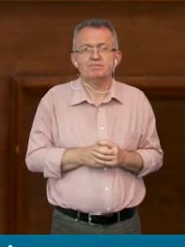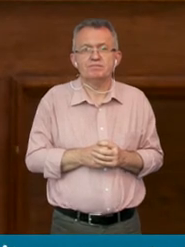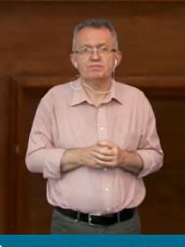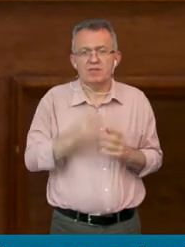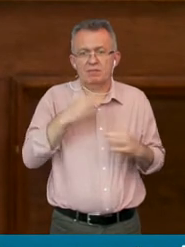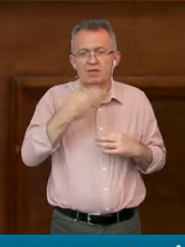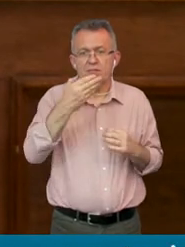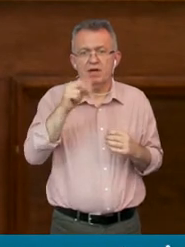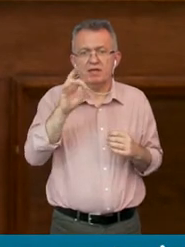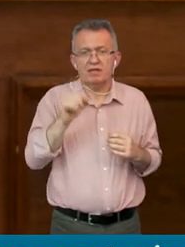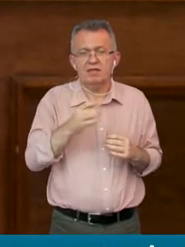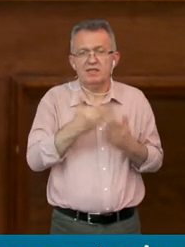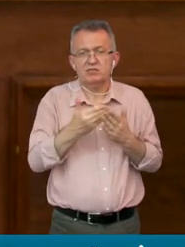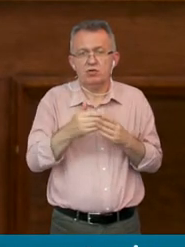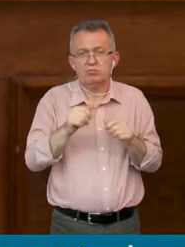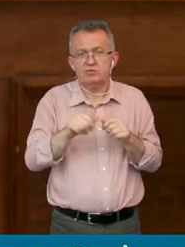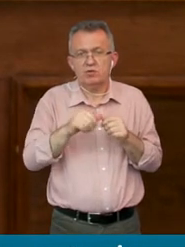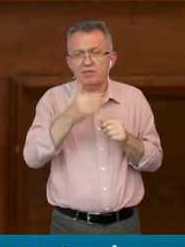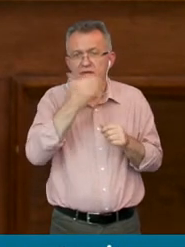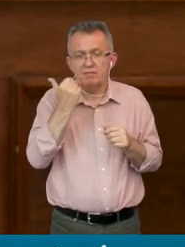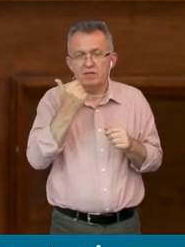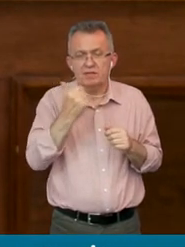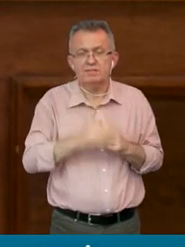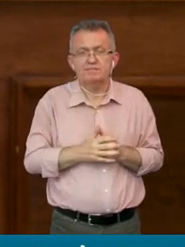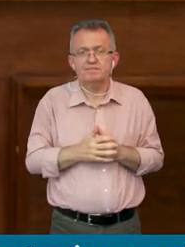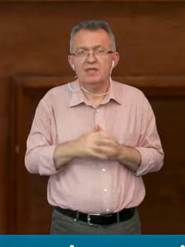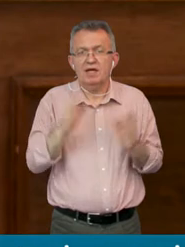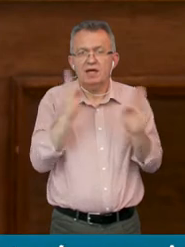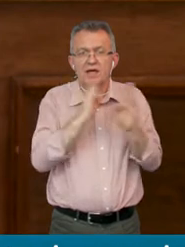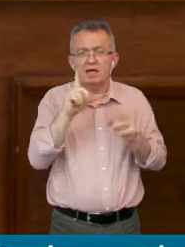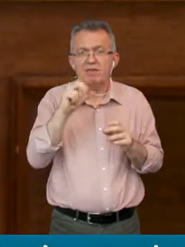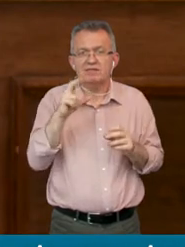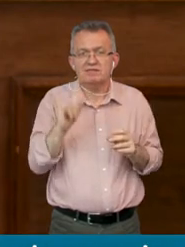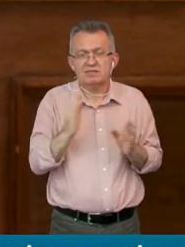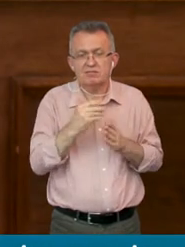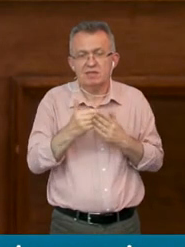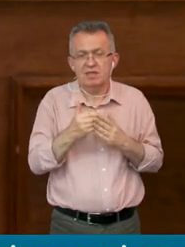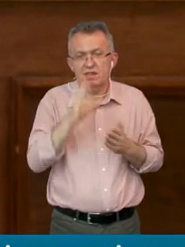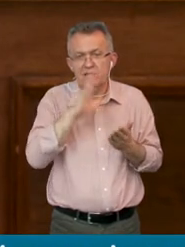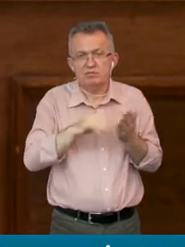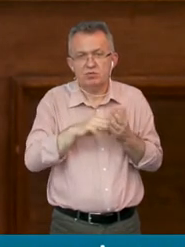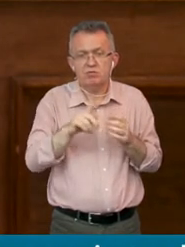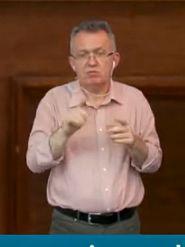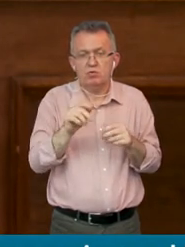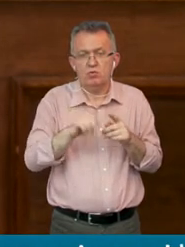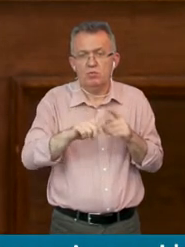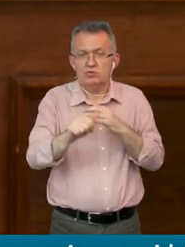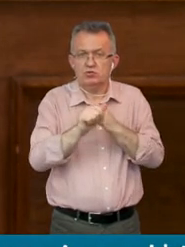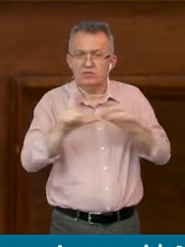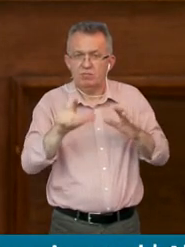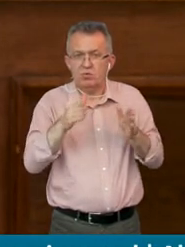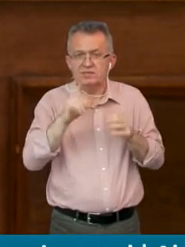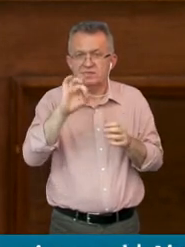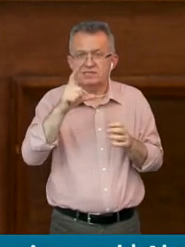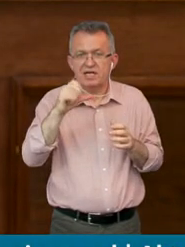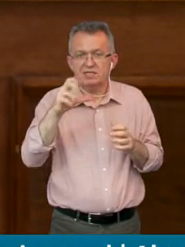Pani Marta, dlaczego przy szkołach nie ma klimatyzacji, na przykład przedszkole 67 Stokrotka na ulicy Cegielskiej.